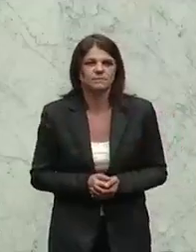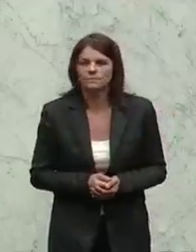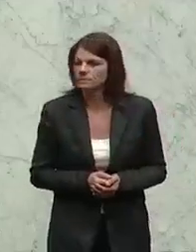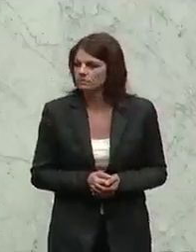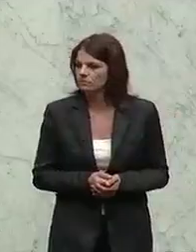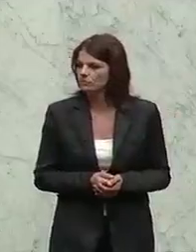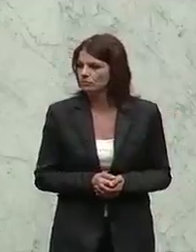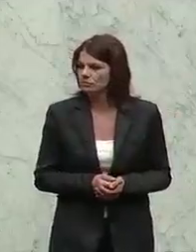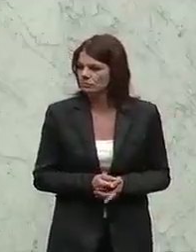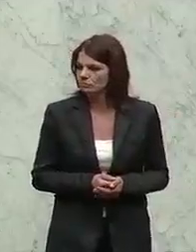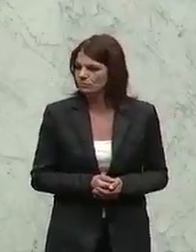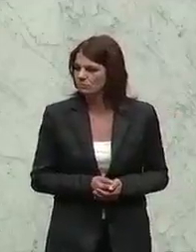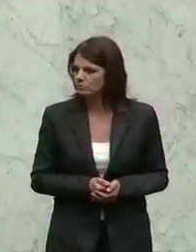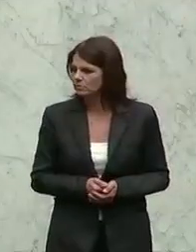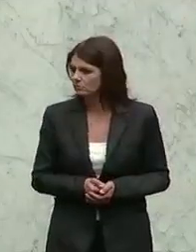sagt Walter Rosenkranz von der FPÖ und der Forst.